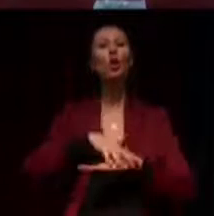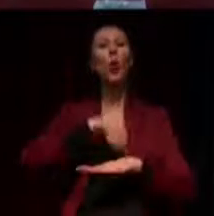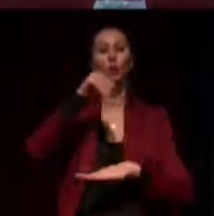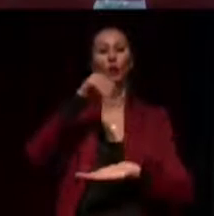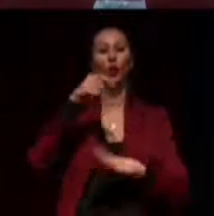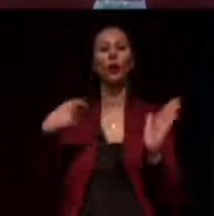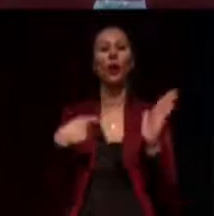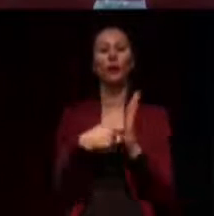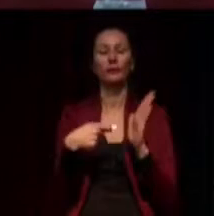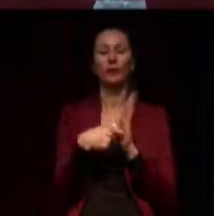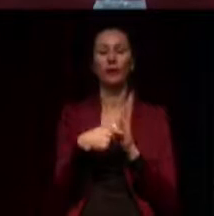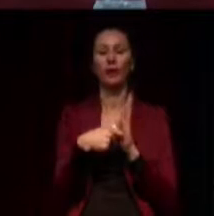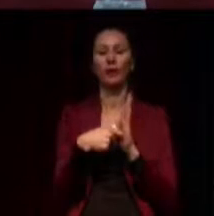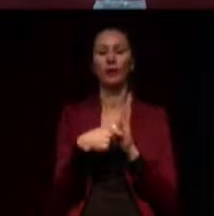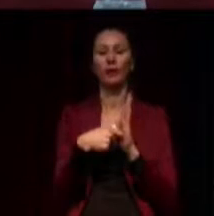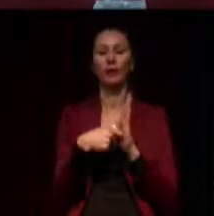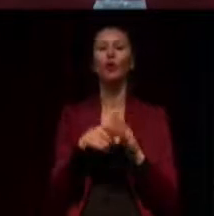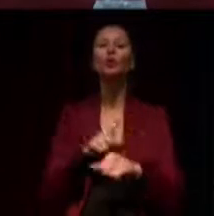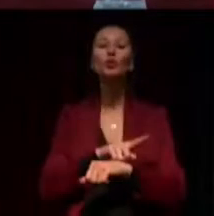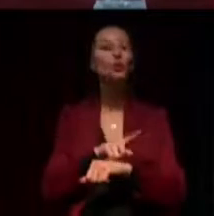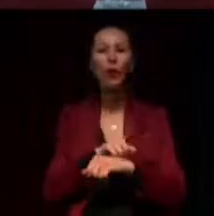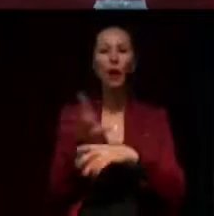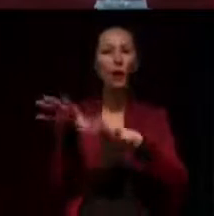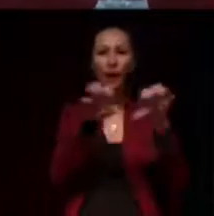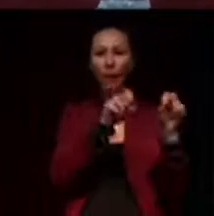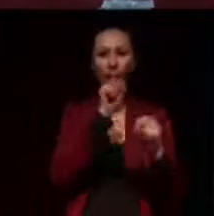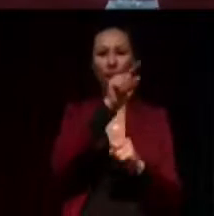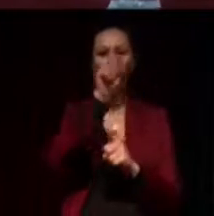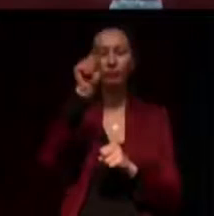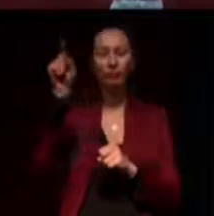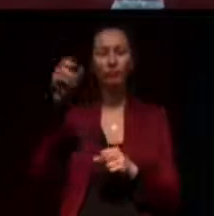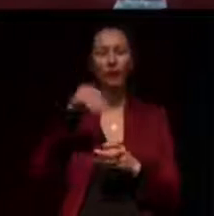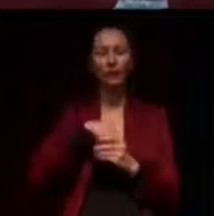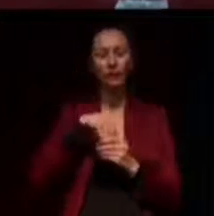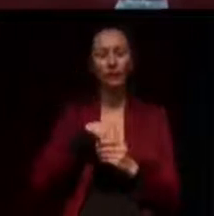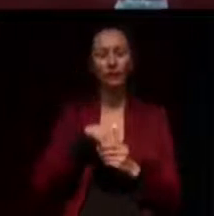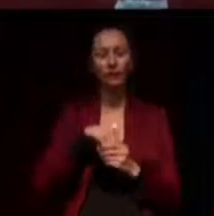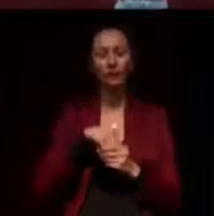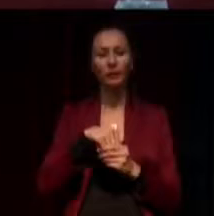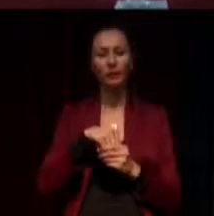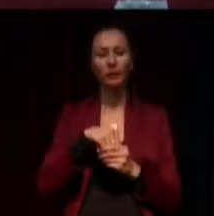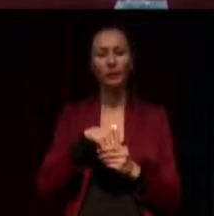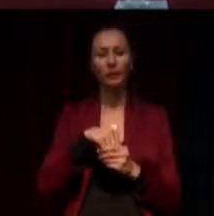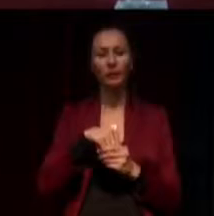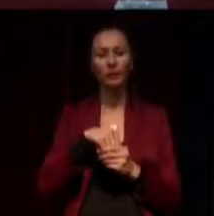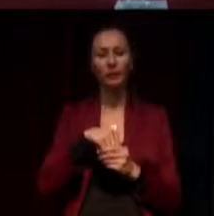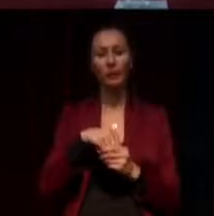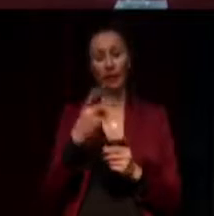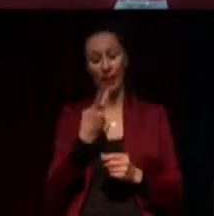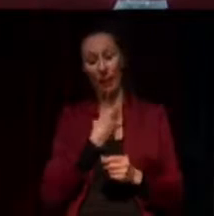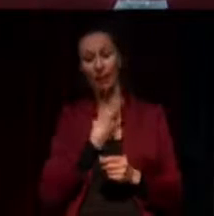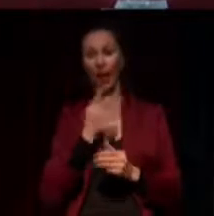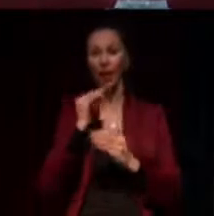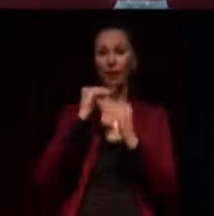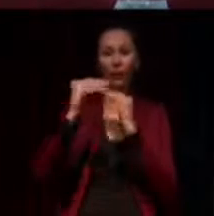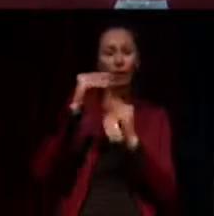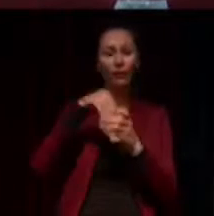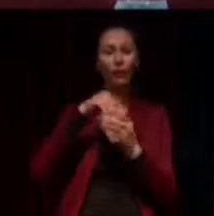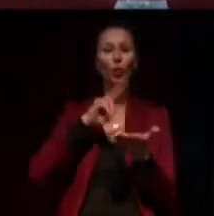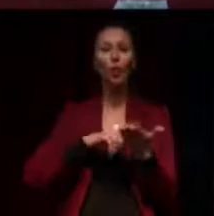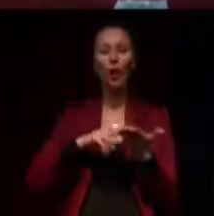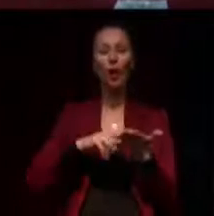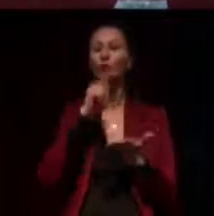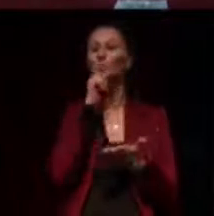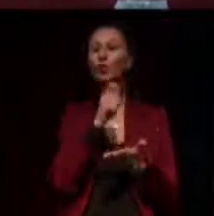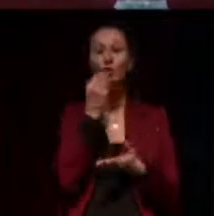Komisyon adına süre alanların, komisyon adına söz alan lehte ve aleyhte söz alan üyelere